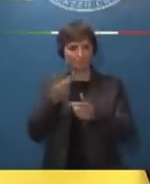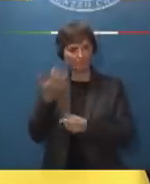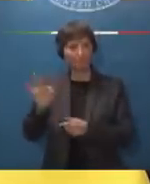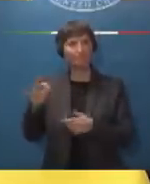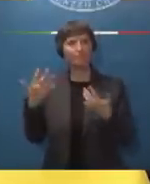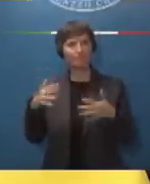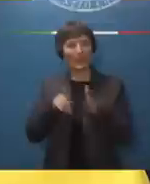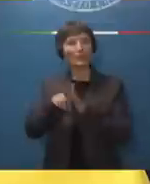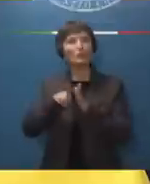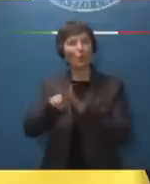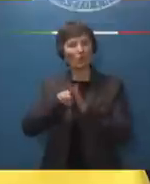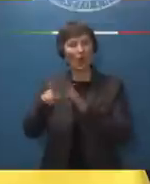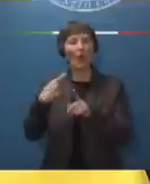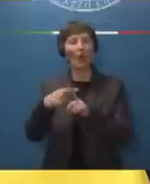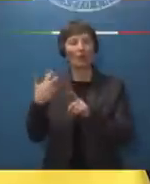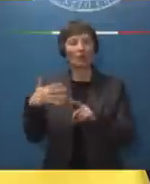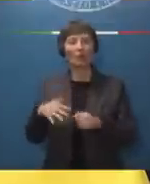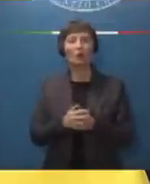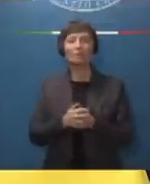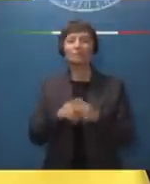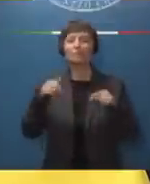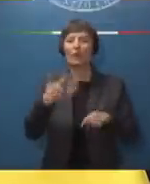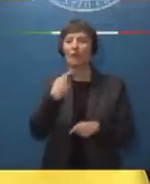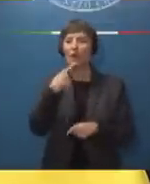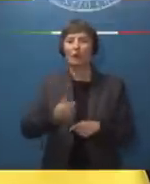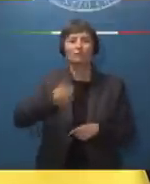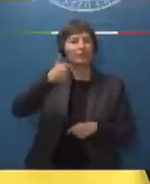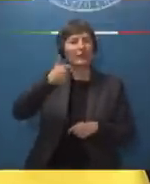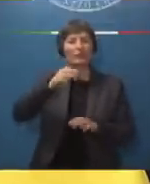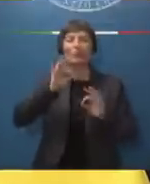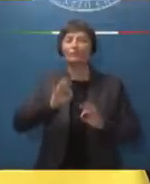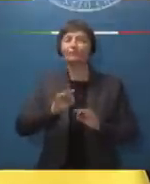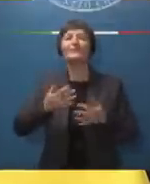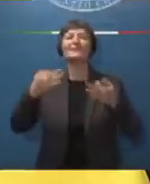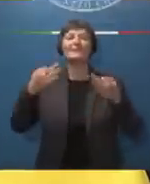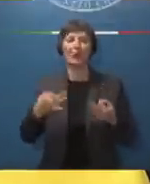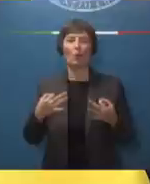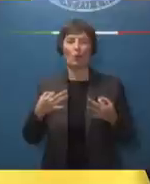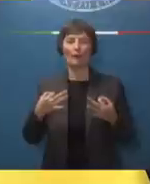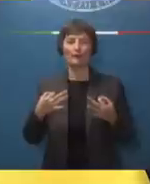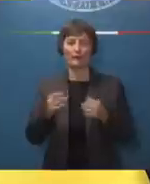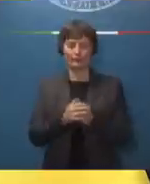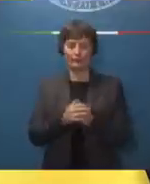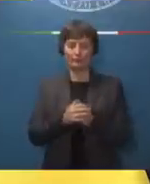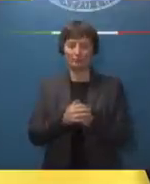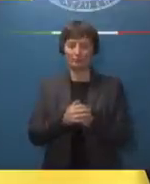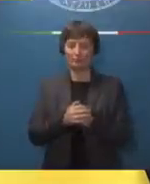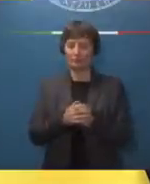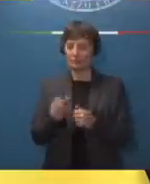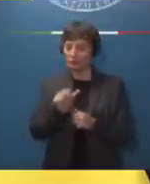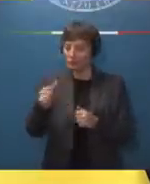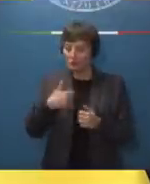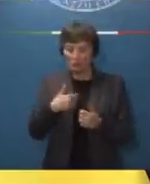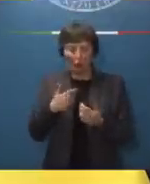brevemente Io vorrei dire che al primo posto è la sicurezza e solo in 7 ore